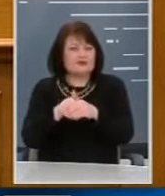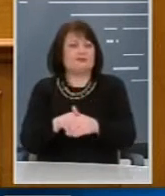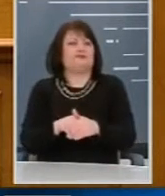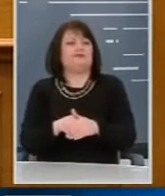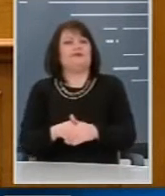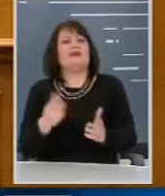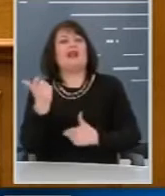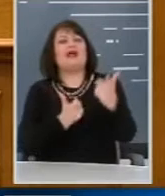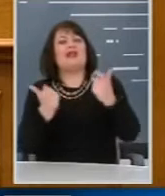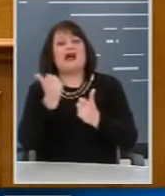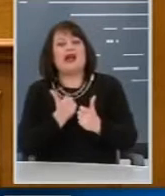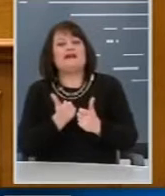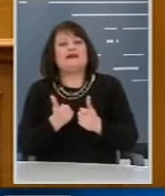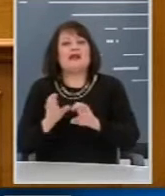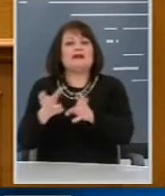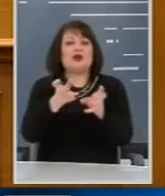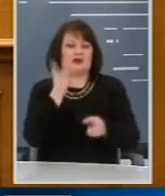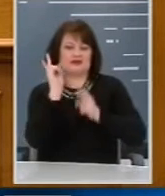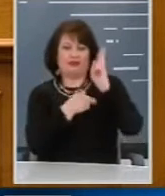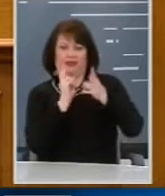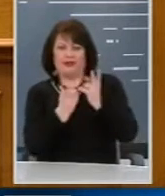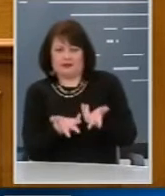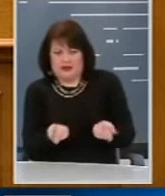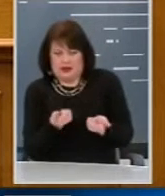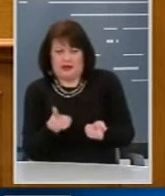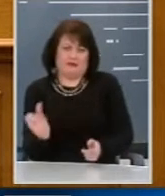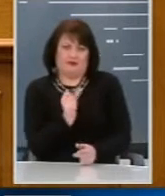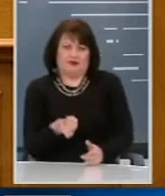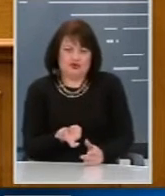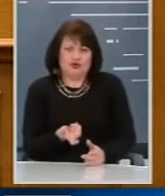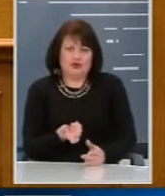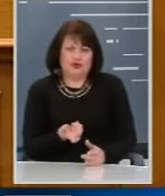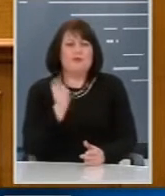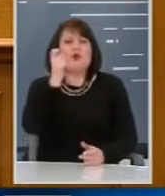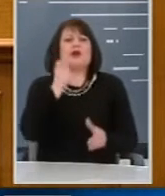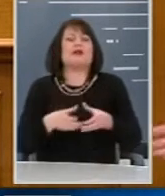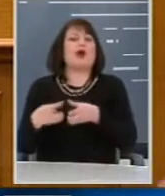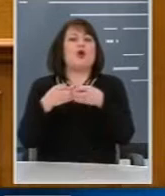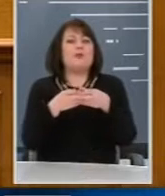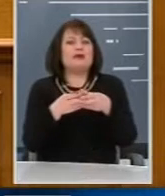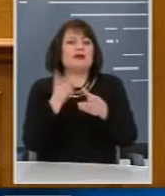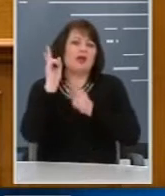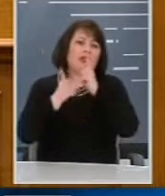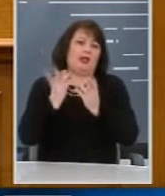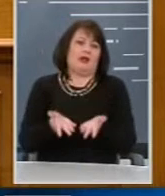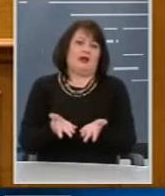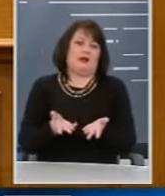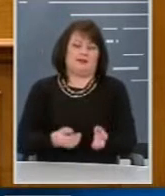κοινοπρακτικά δάνεια των ΜΜΕ να καταγγελθούν και δάνεια επίσης των κομμάτων επίσης να καταγγελθούν.